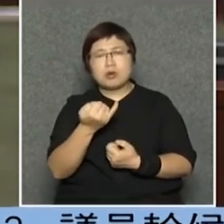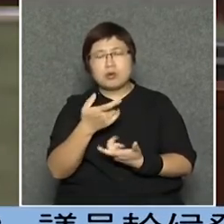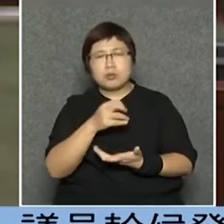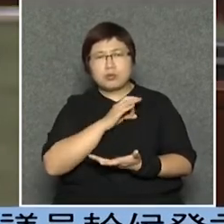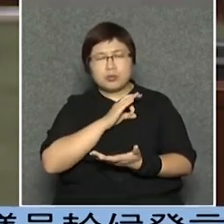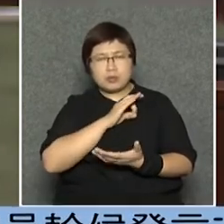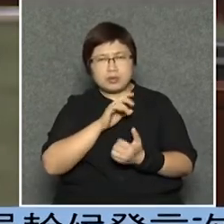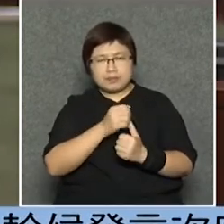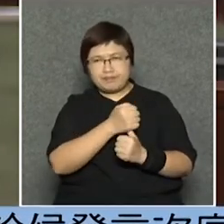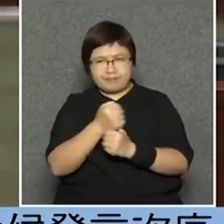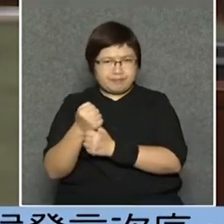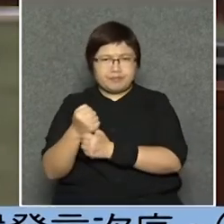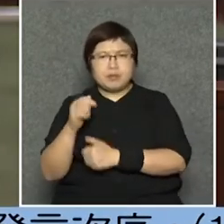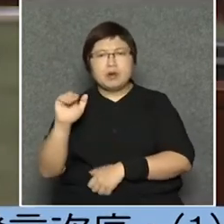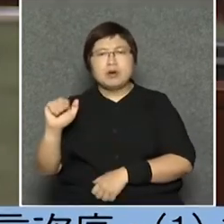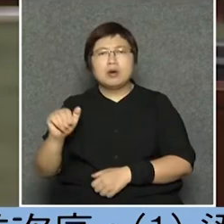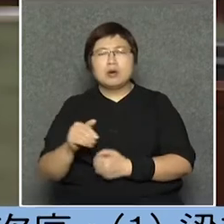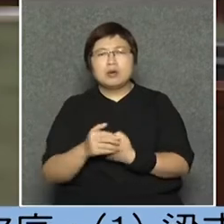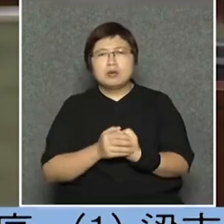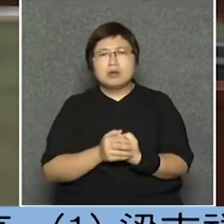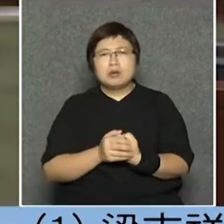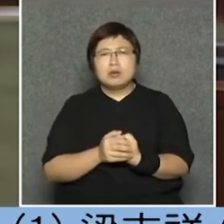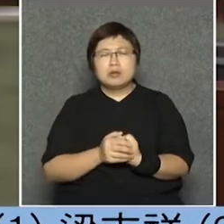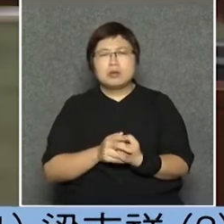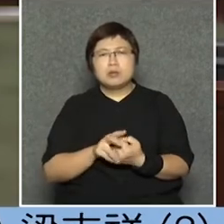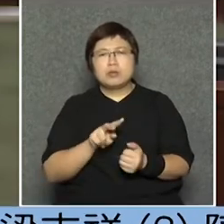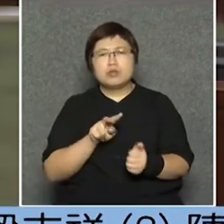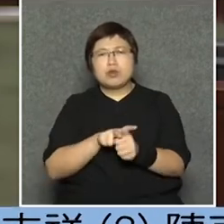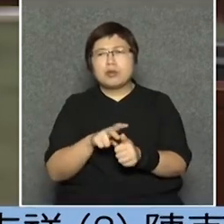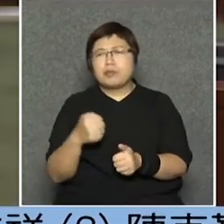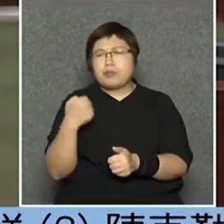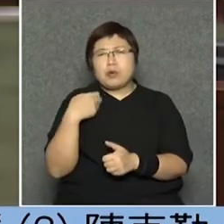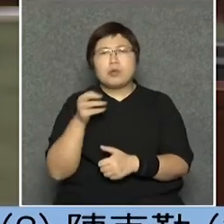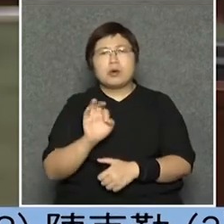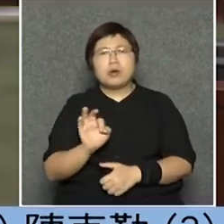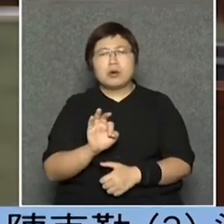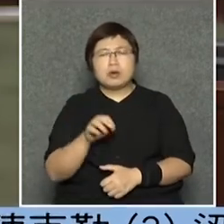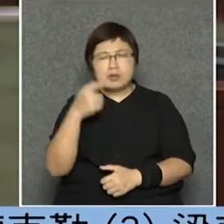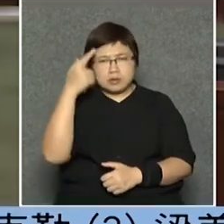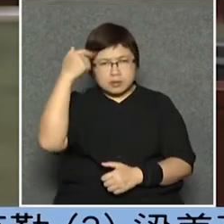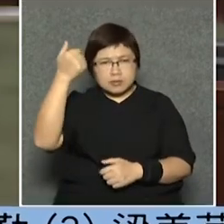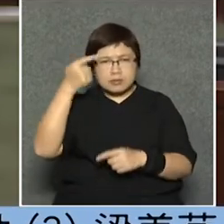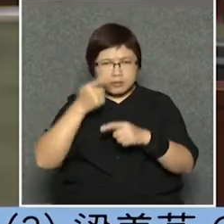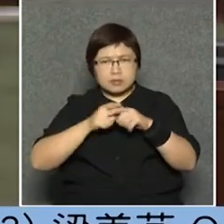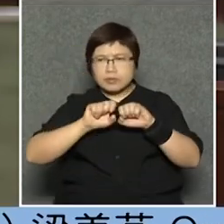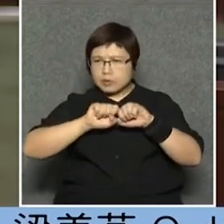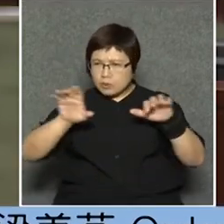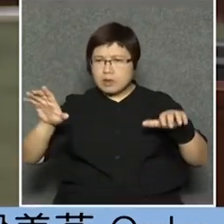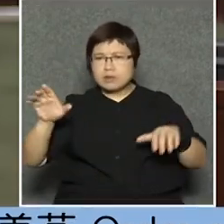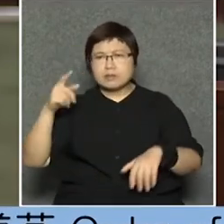的，因為這個是約束無約束的嘛。我希望真的告訴大家，